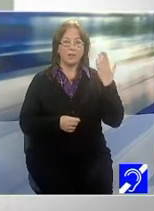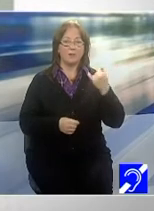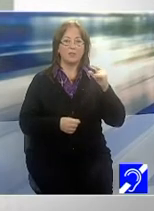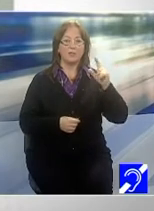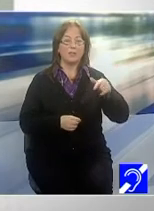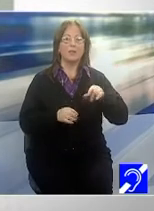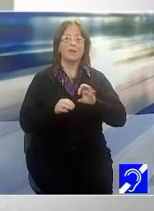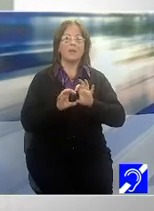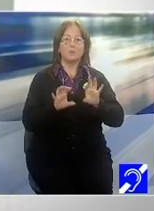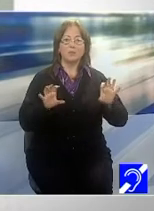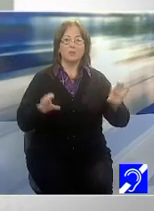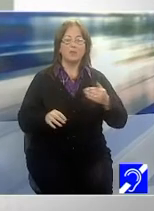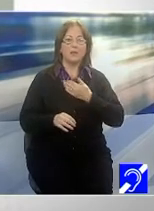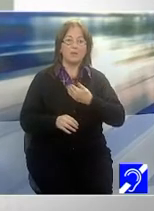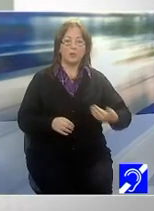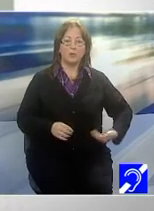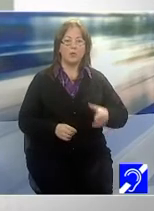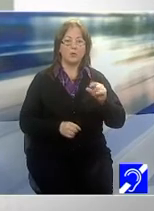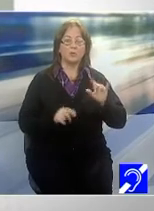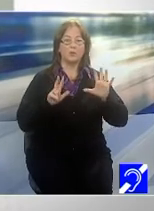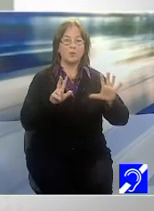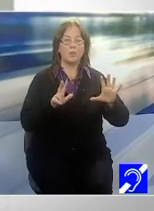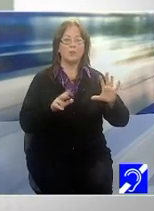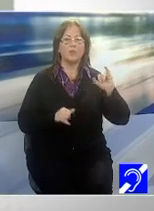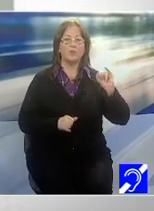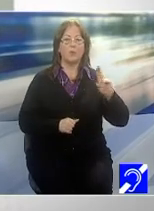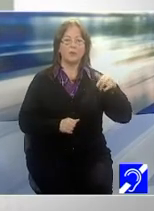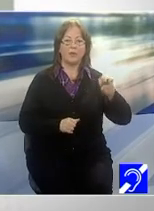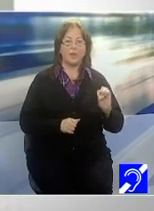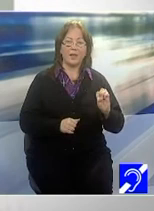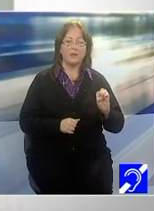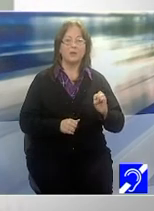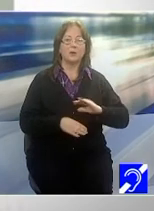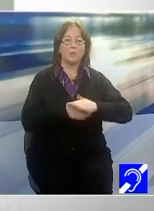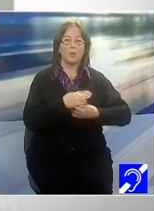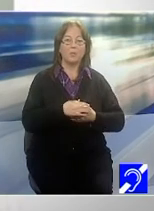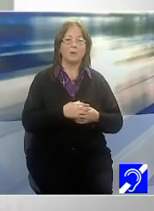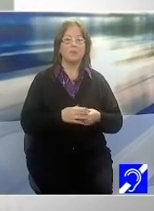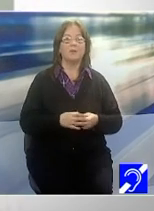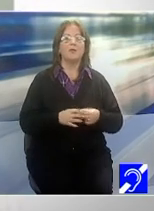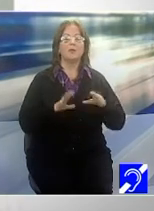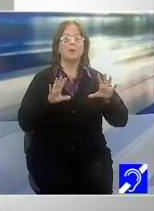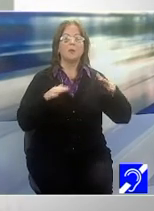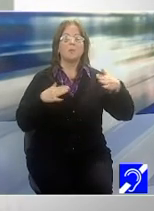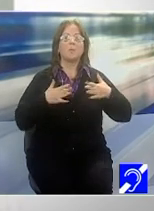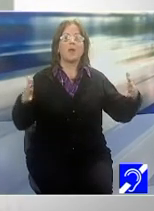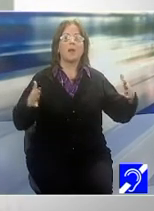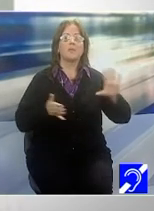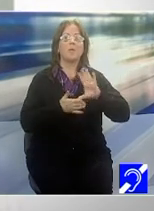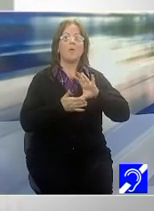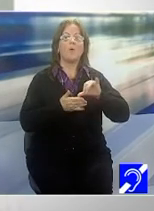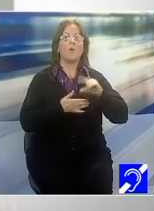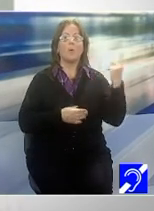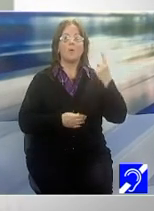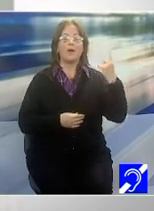București, parcă în 28 iunie, iar apoi a trecut prin marile orașe. V-ați răbate